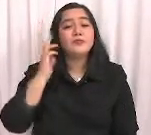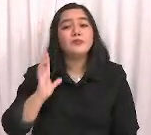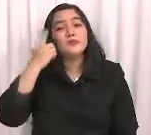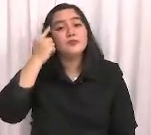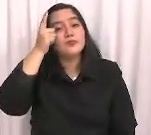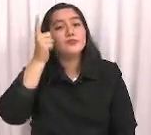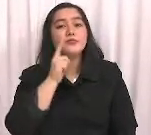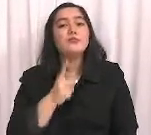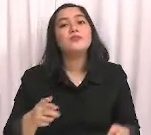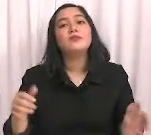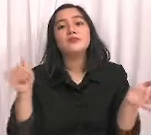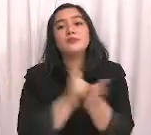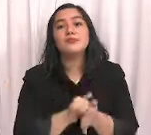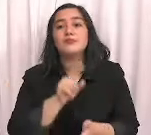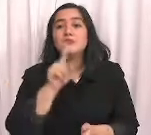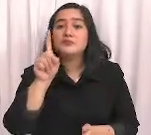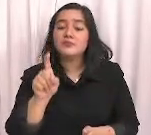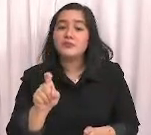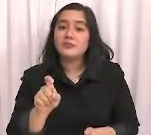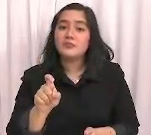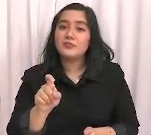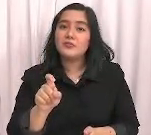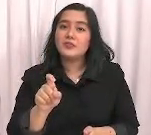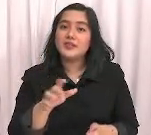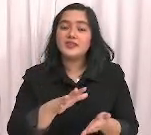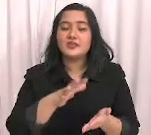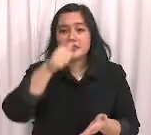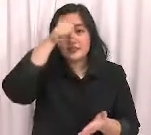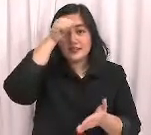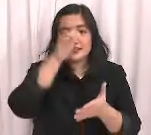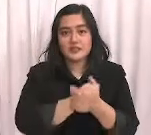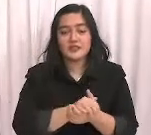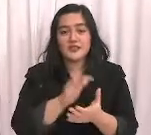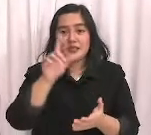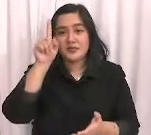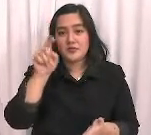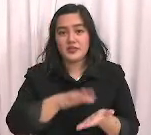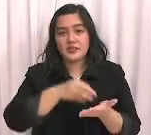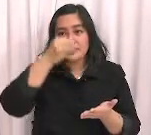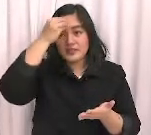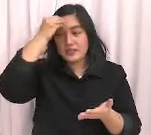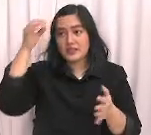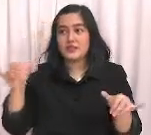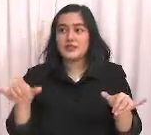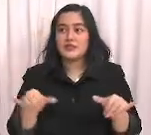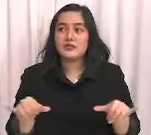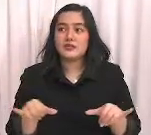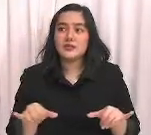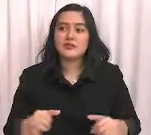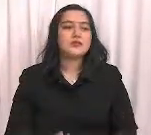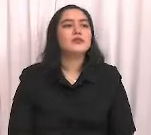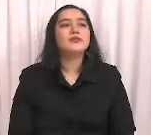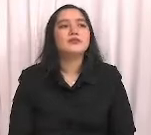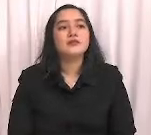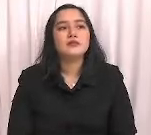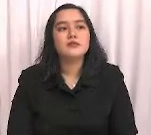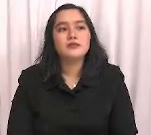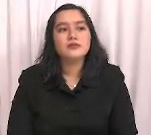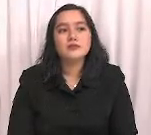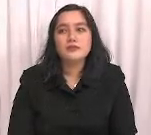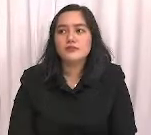Yes, yes sir. Diba? Sir, tama lang ba na sabihin na manahimik ka na lang, huwag ka na lang magsalita? No. Paano, sir? No,